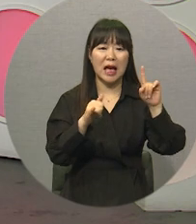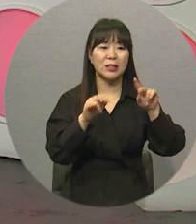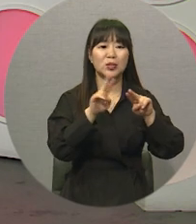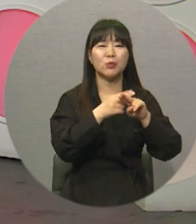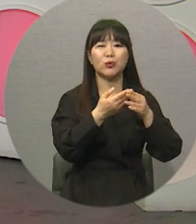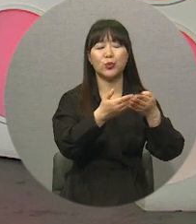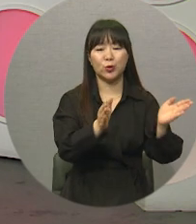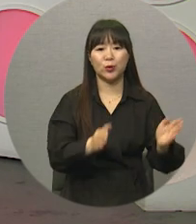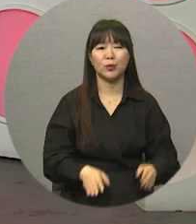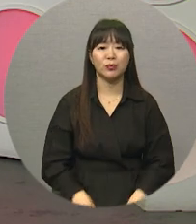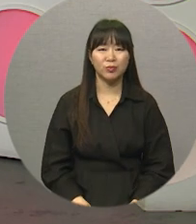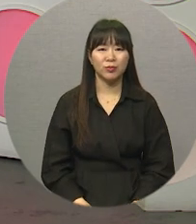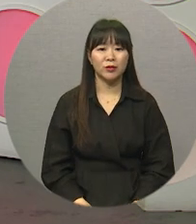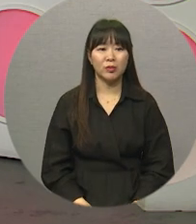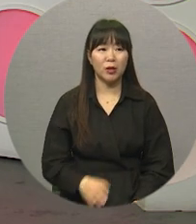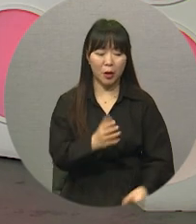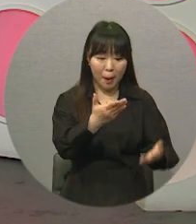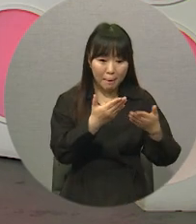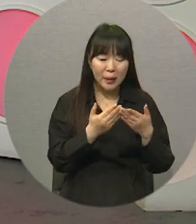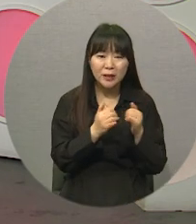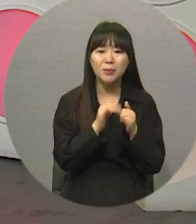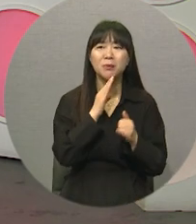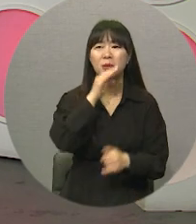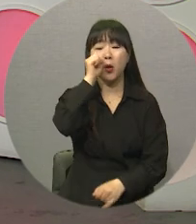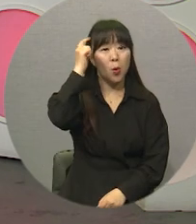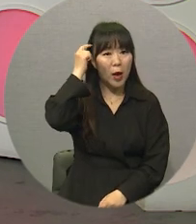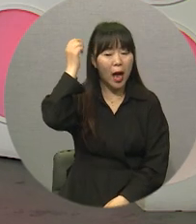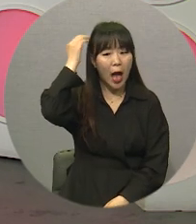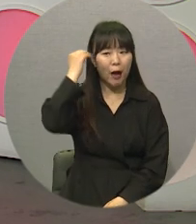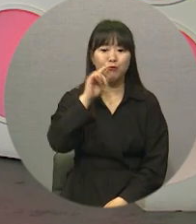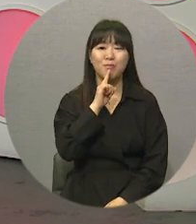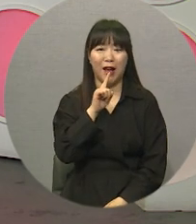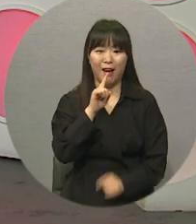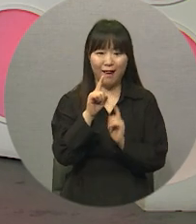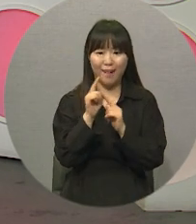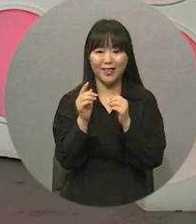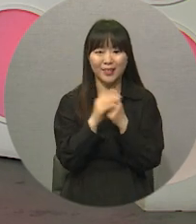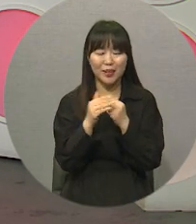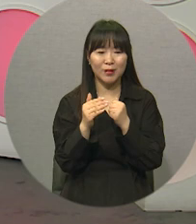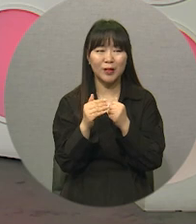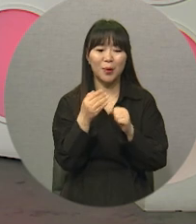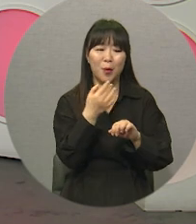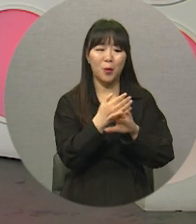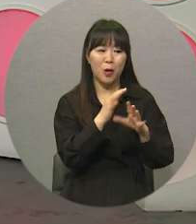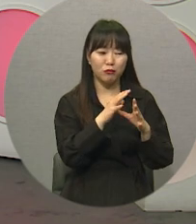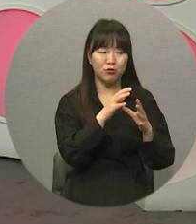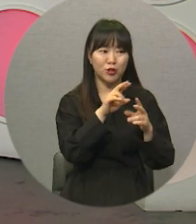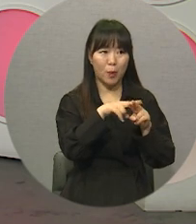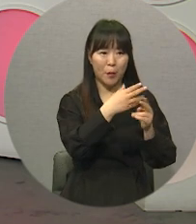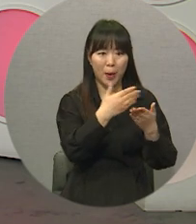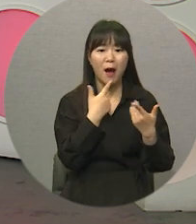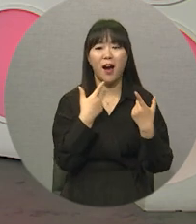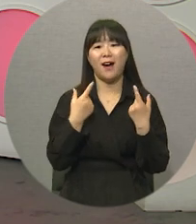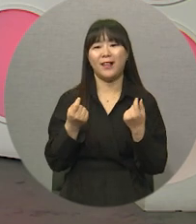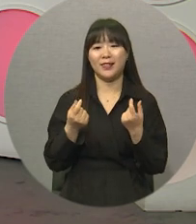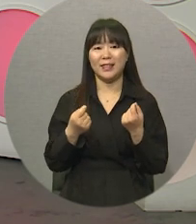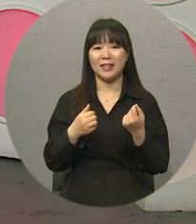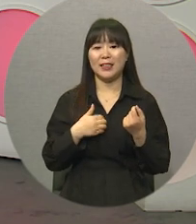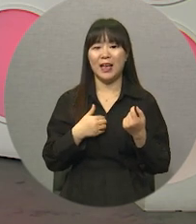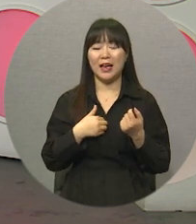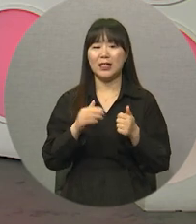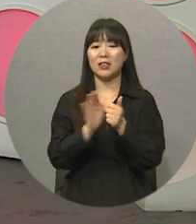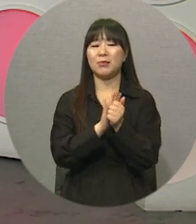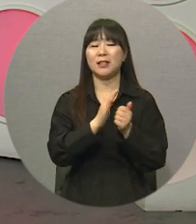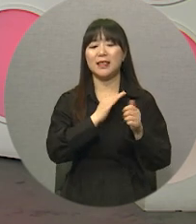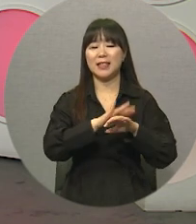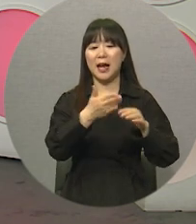줘요. 근데 좋아하겠다. 너무 좋아해요. 이렇게 한국말이 써 있으니까 우리도 왜 외국 거 받으면 좋은 것처럼. 그렇죠, 그렇죠. 그래서 이제 좀 제가 서비스